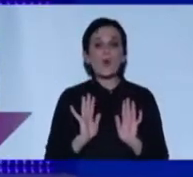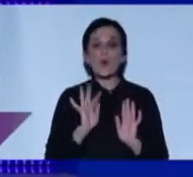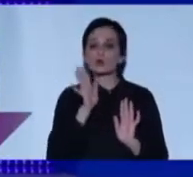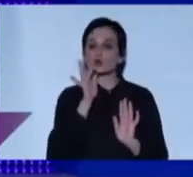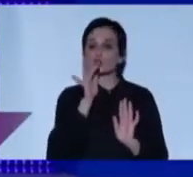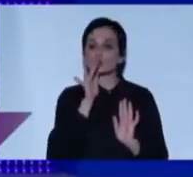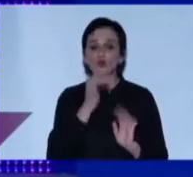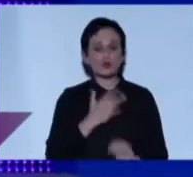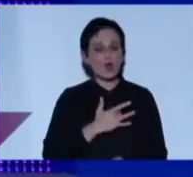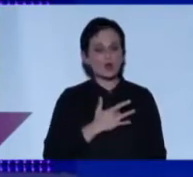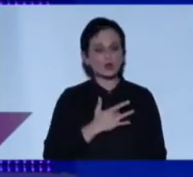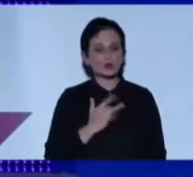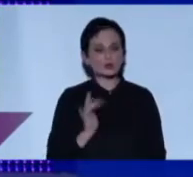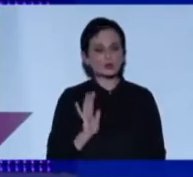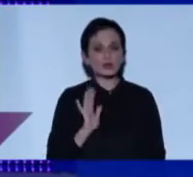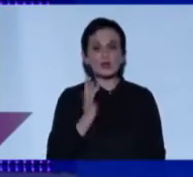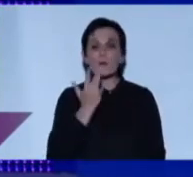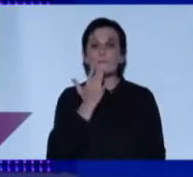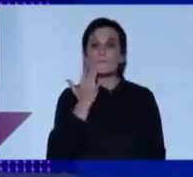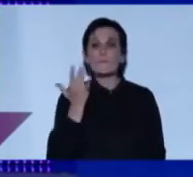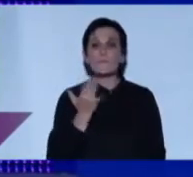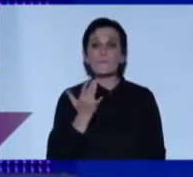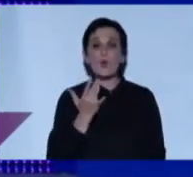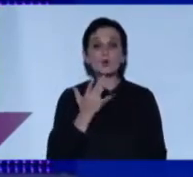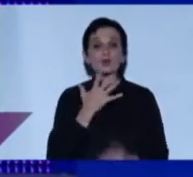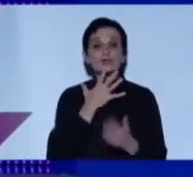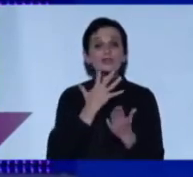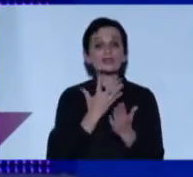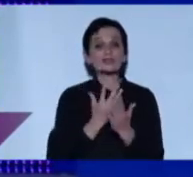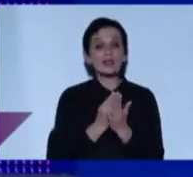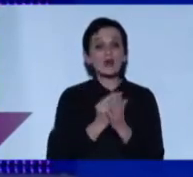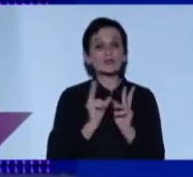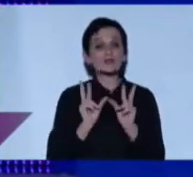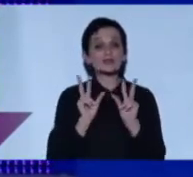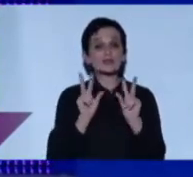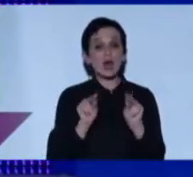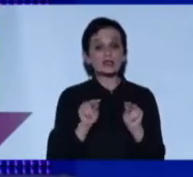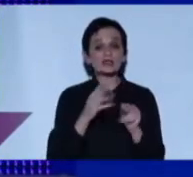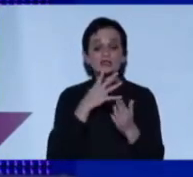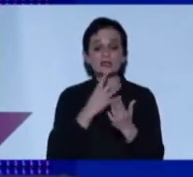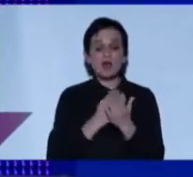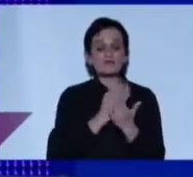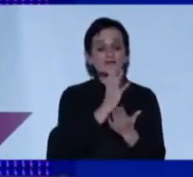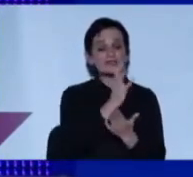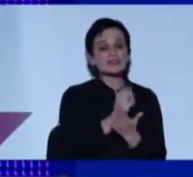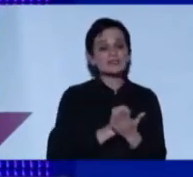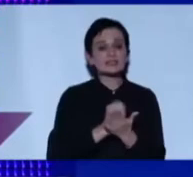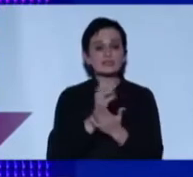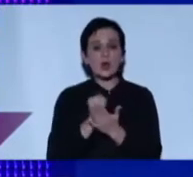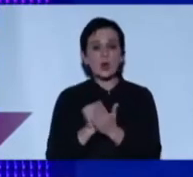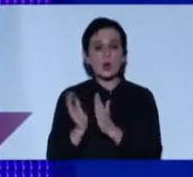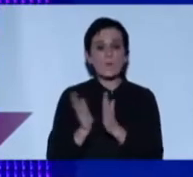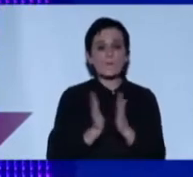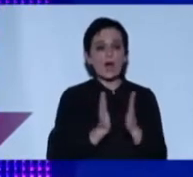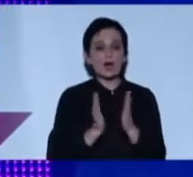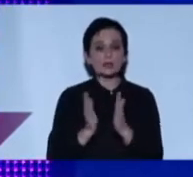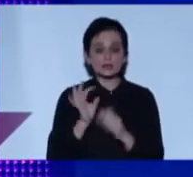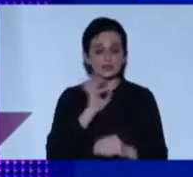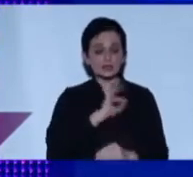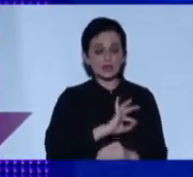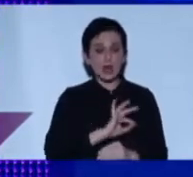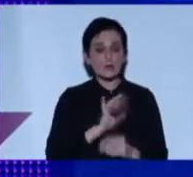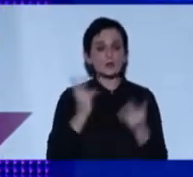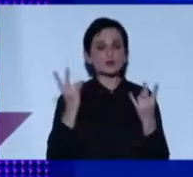არ არის, არ იგულისხმება. პოლიტიკოსმა რომ თავისი დანაპირები, თავისი რესურსები მაქსიმალურად გამოიყენოს,